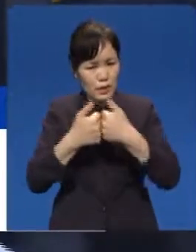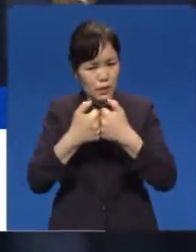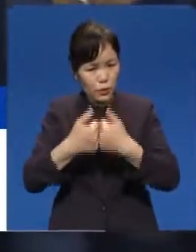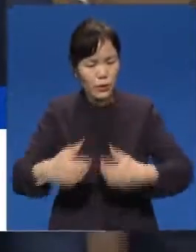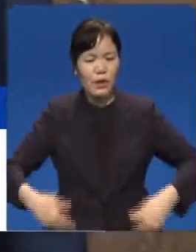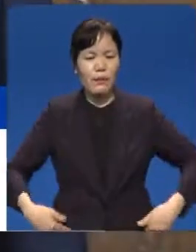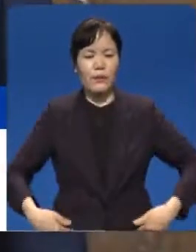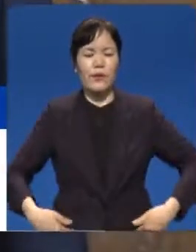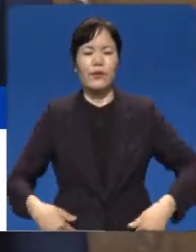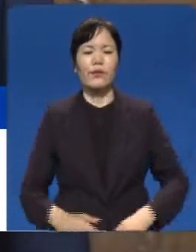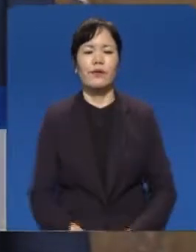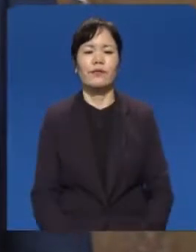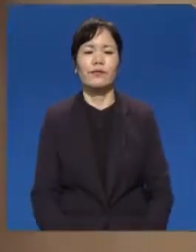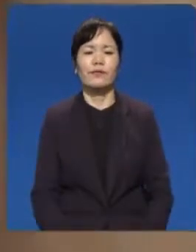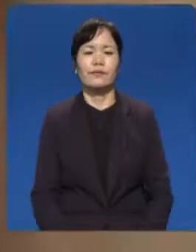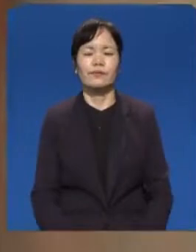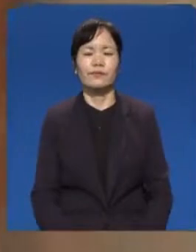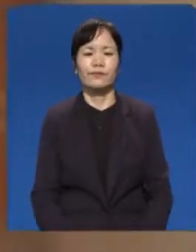추가적인 재논의가 필요하다.